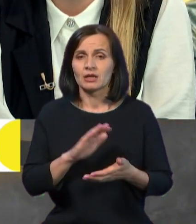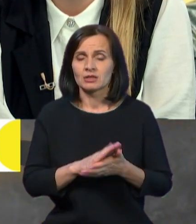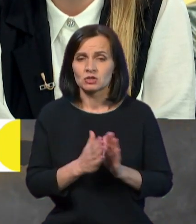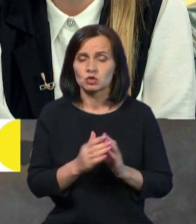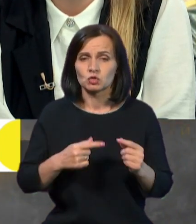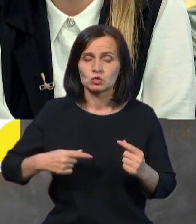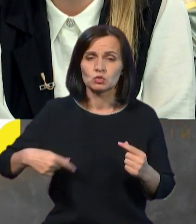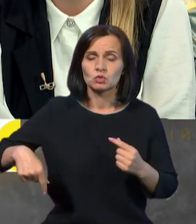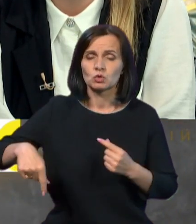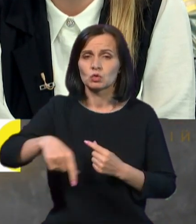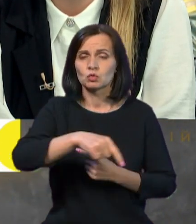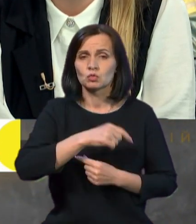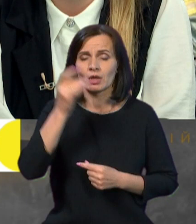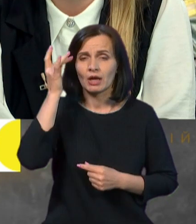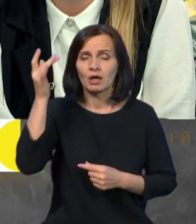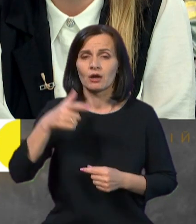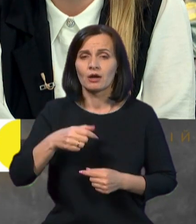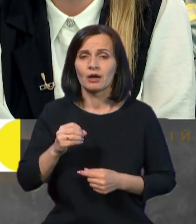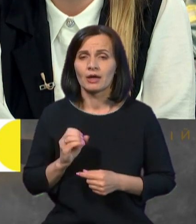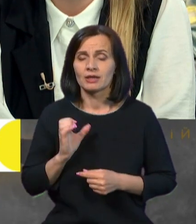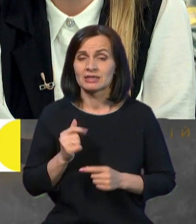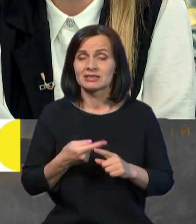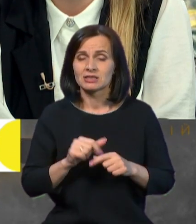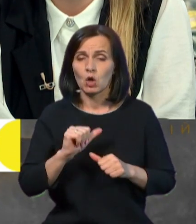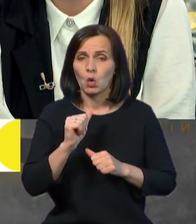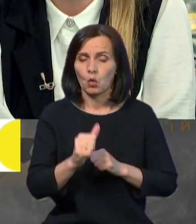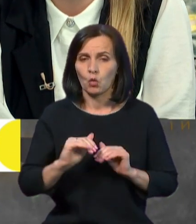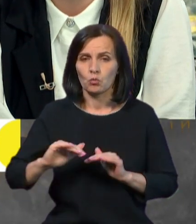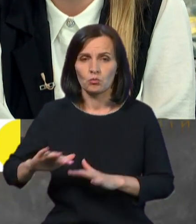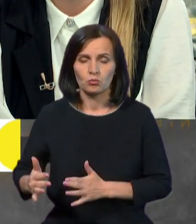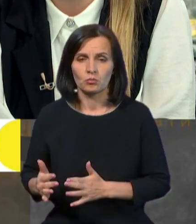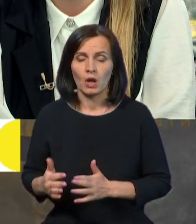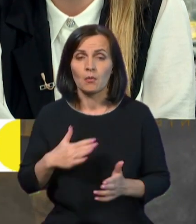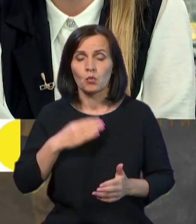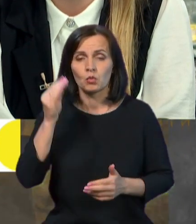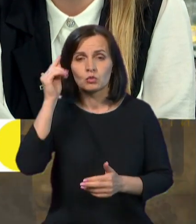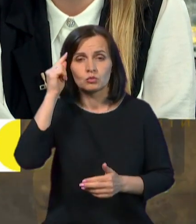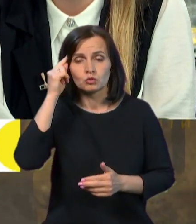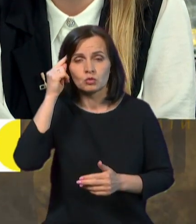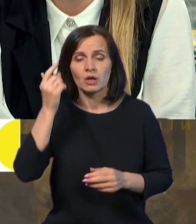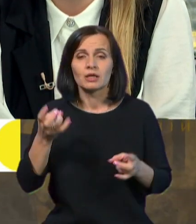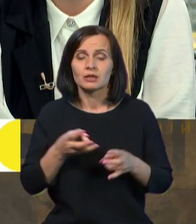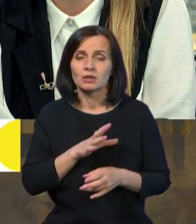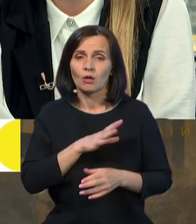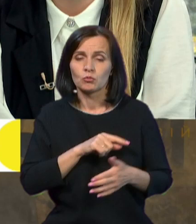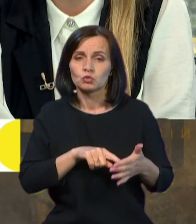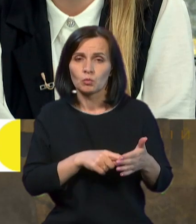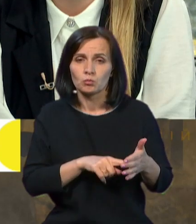її виокремила окремий епізод. Натомість, на мою думку і на моє переконання, треба було наполягати, що це